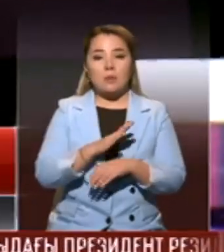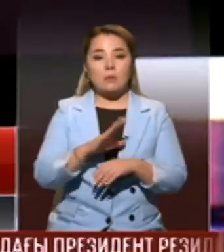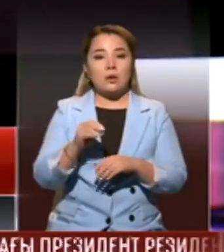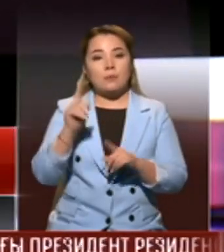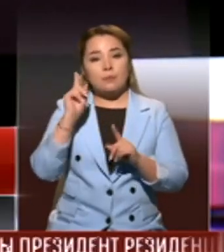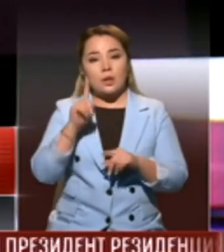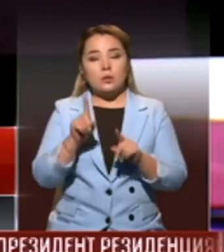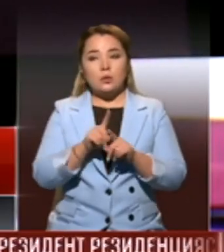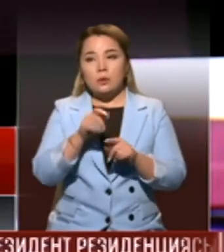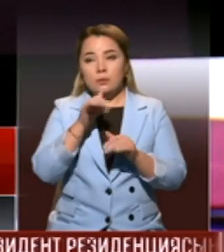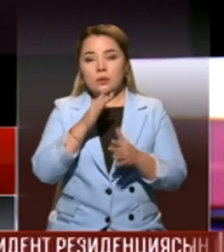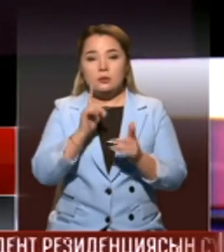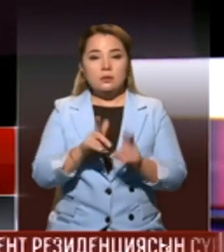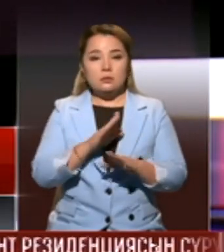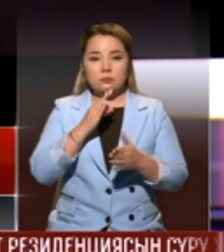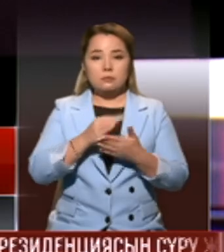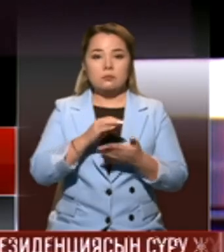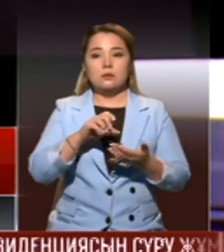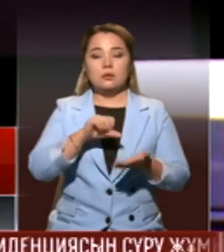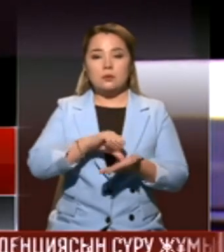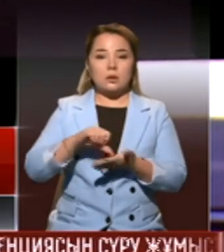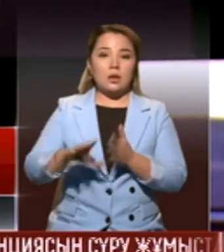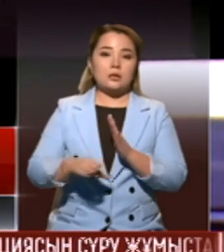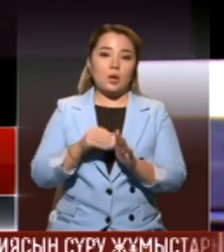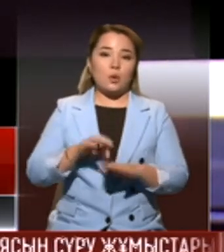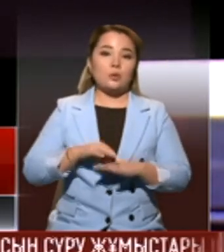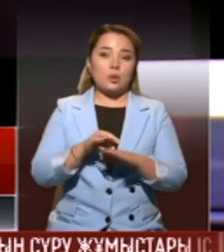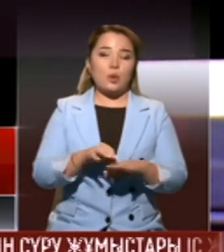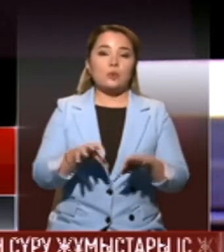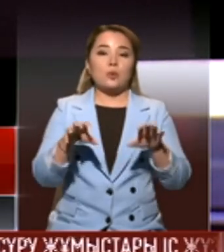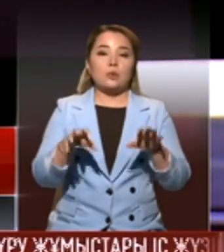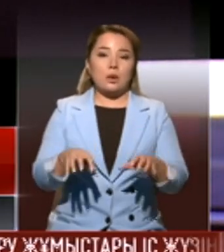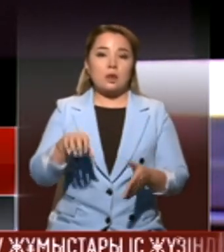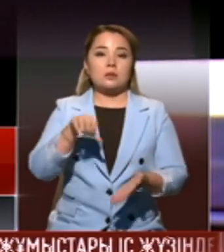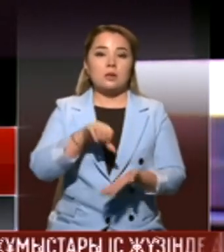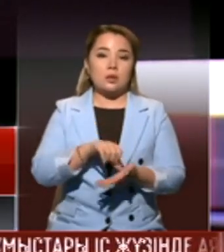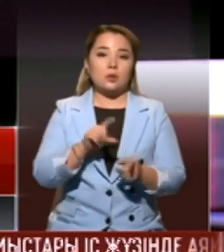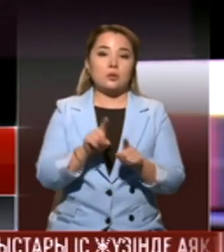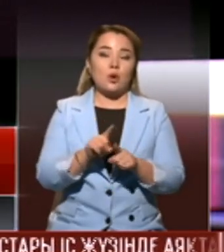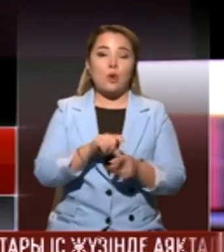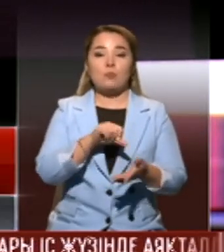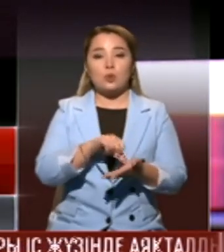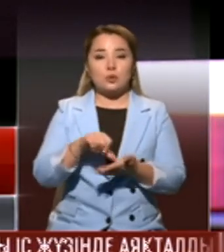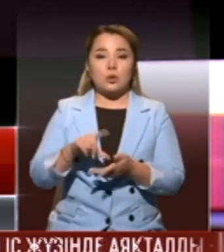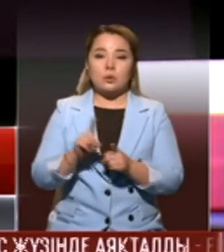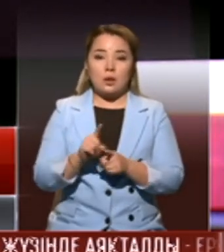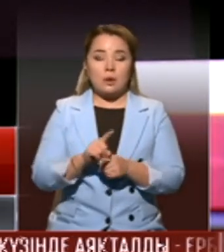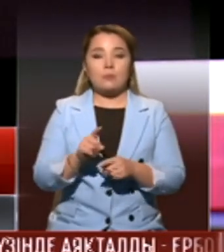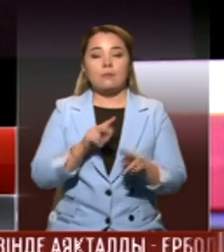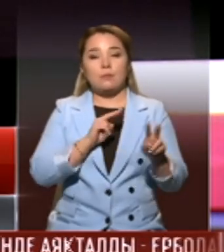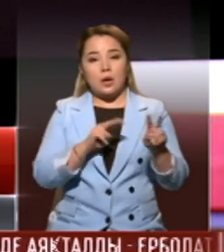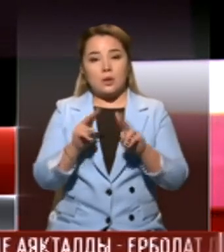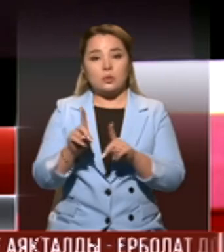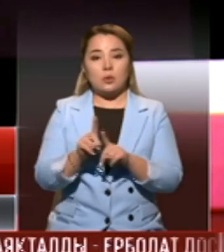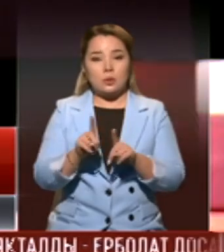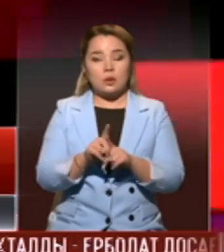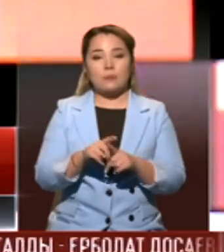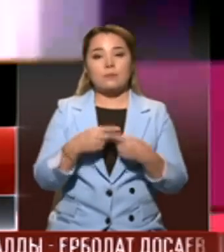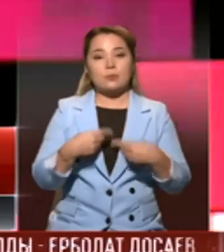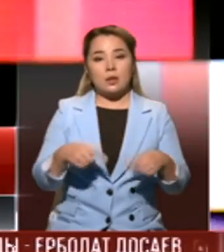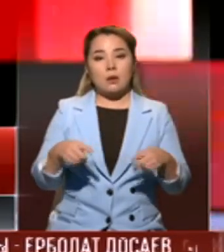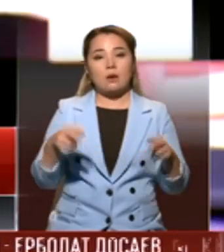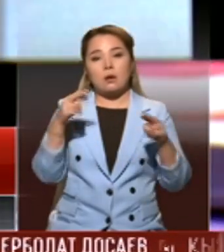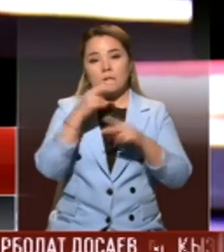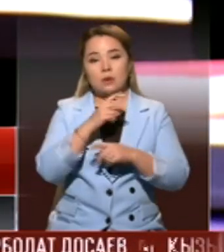келмес. Оның ішінде сайлау учаскесінің төрайымдары да, төрағалары да, оның мүшелері де, жоқ, байқаушылардың да тарапынан кейде